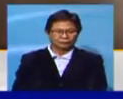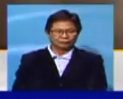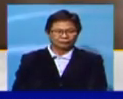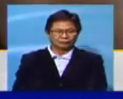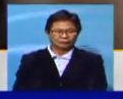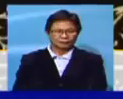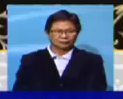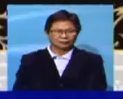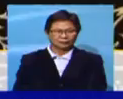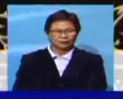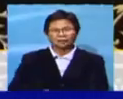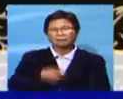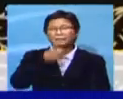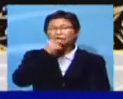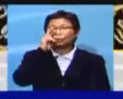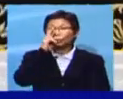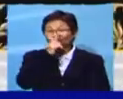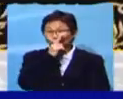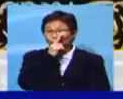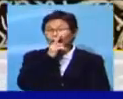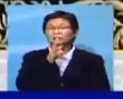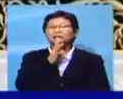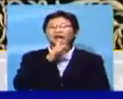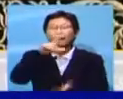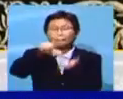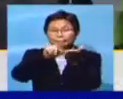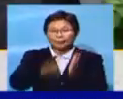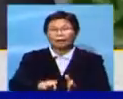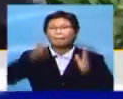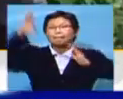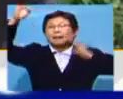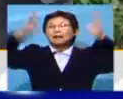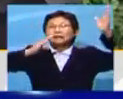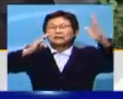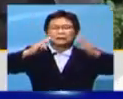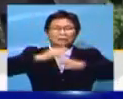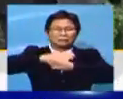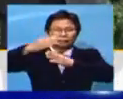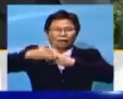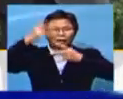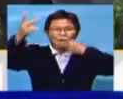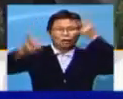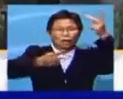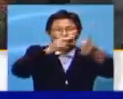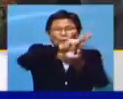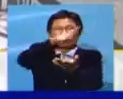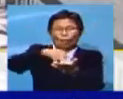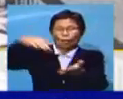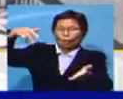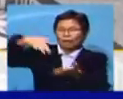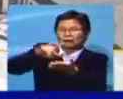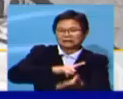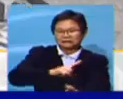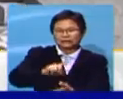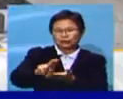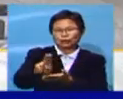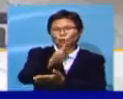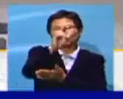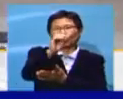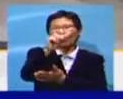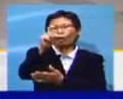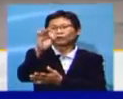kitaatkan Datun seri rosmah bercakap kepada media Malaysia selepas melakukan lawatan ke pusat pengajian Islam University